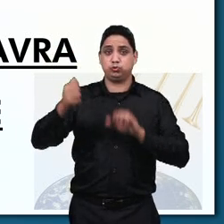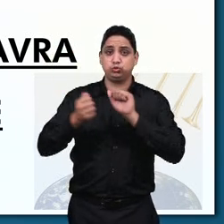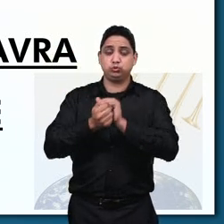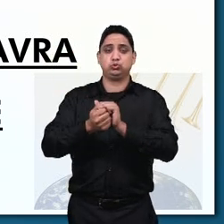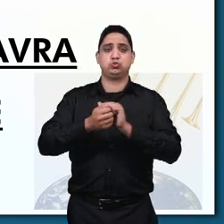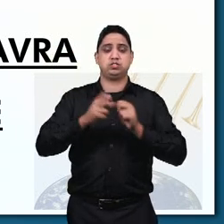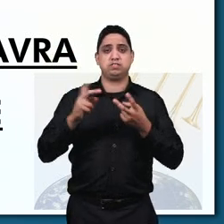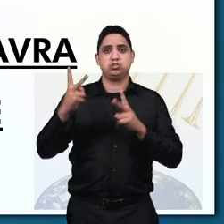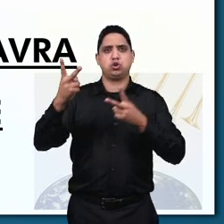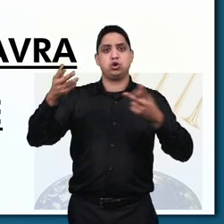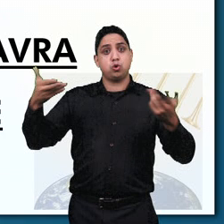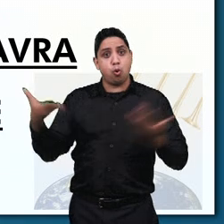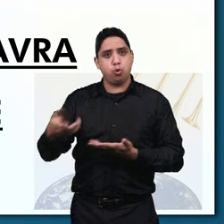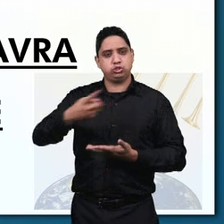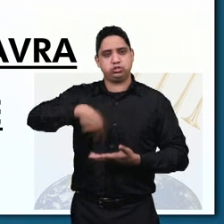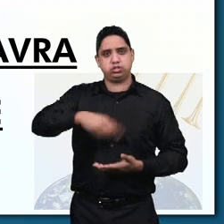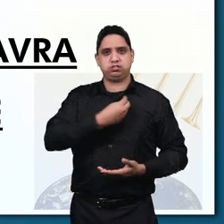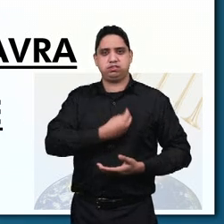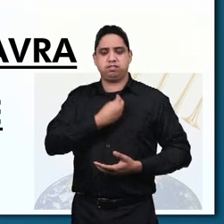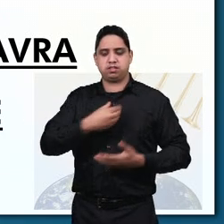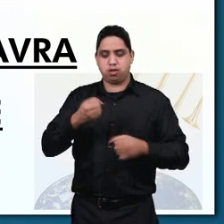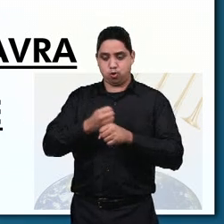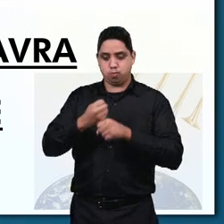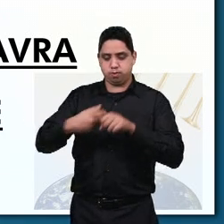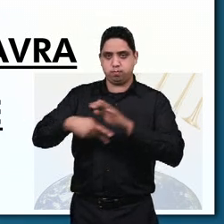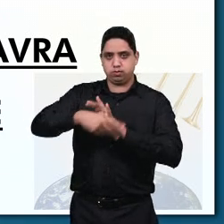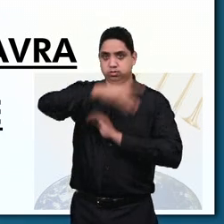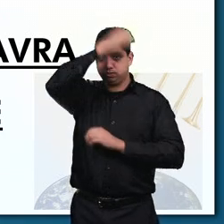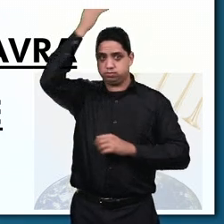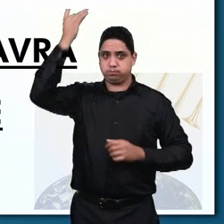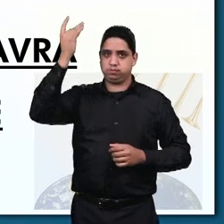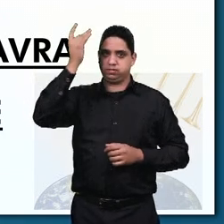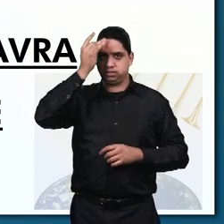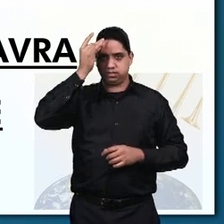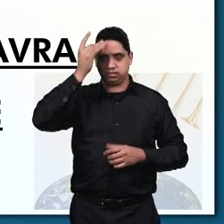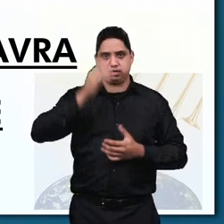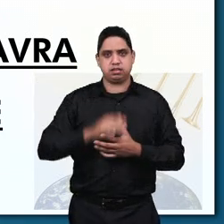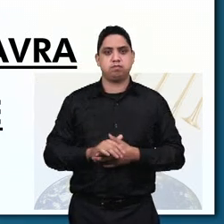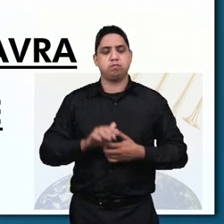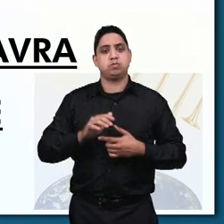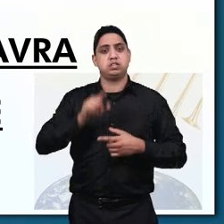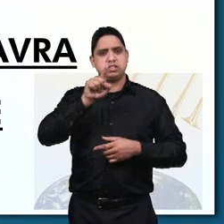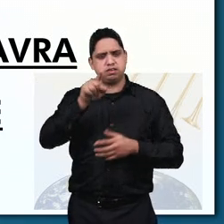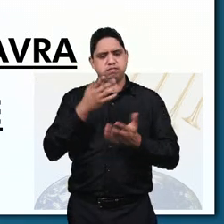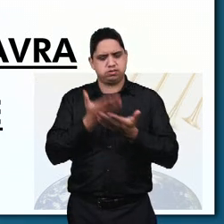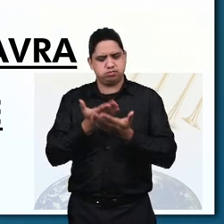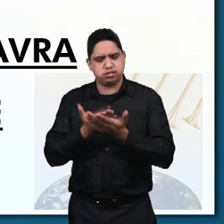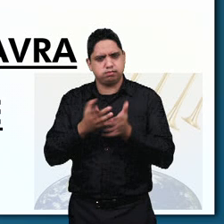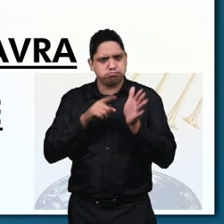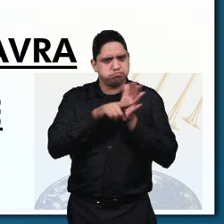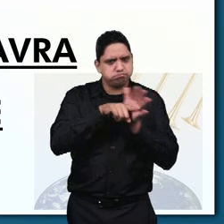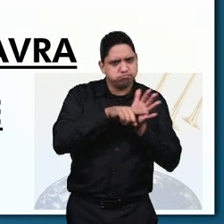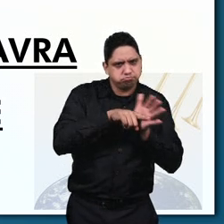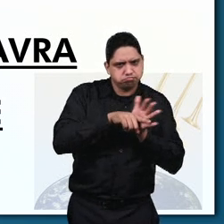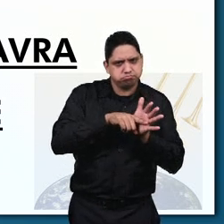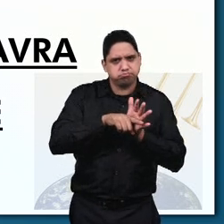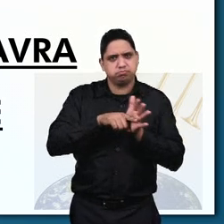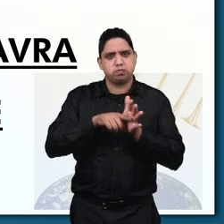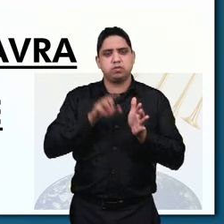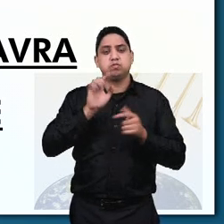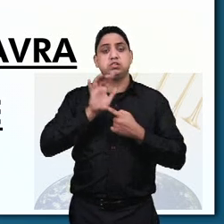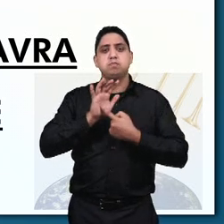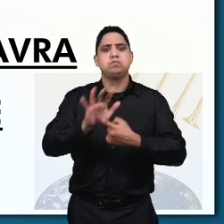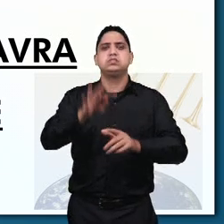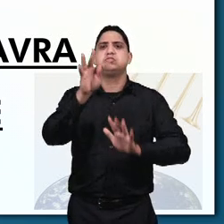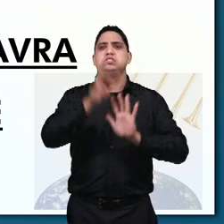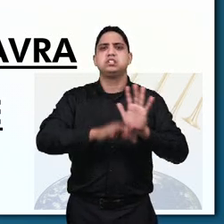du Saint-Esprit dans nos jours. Vous allez étudier et va citer les textes qui sont liés à